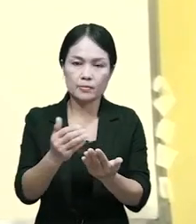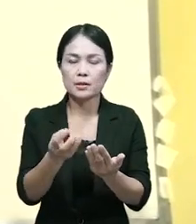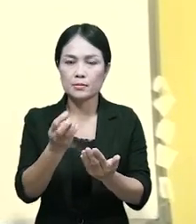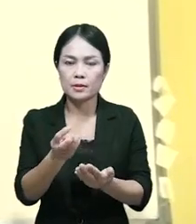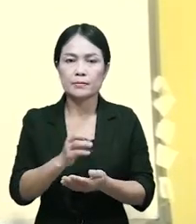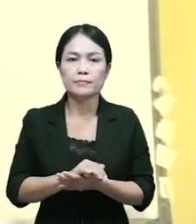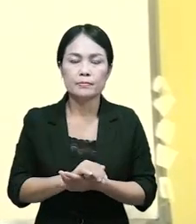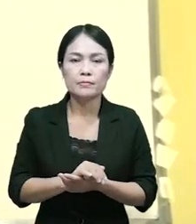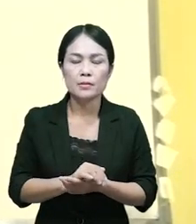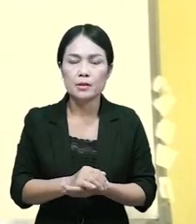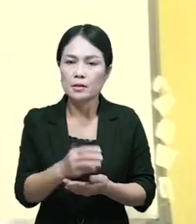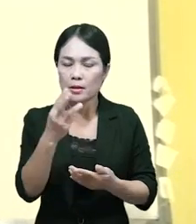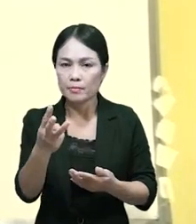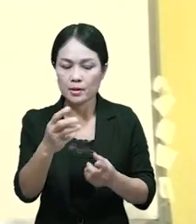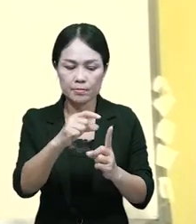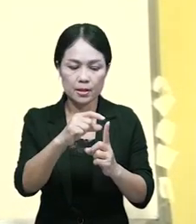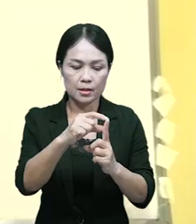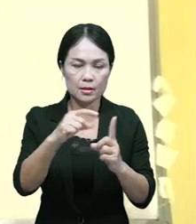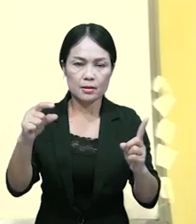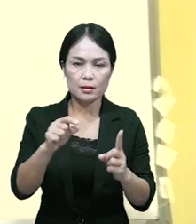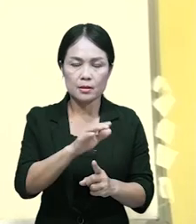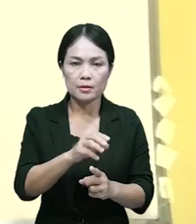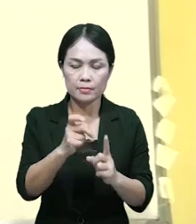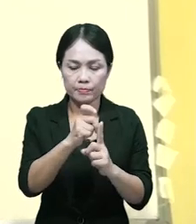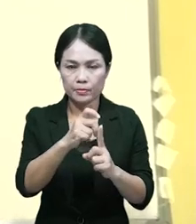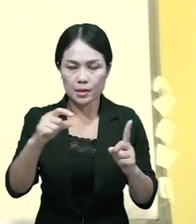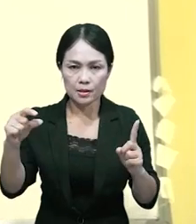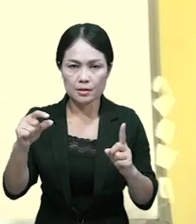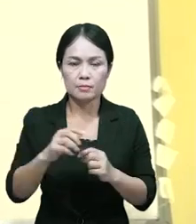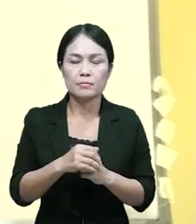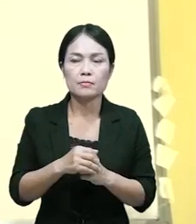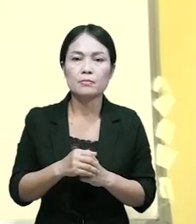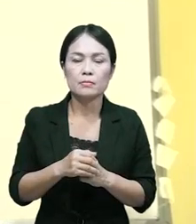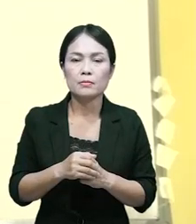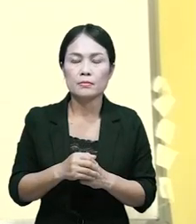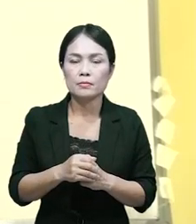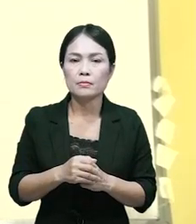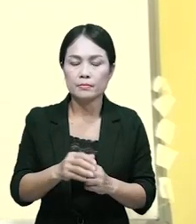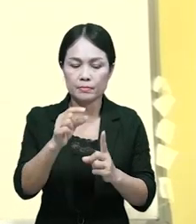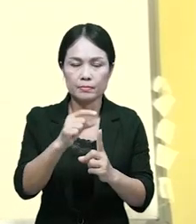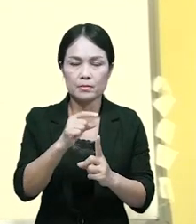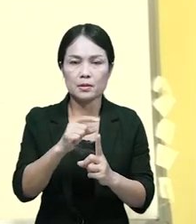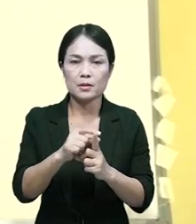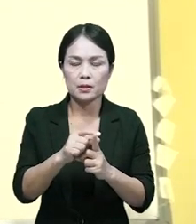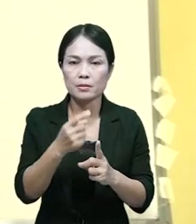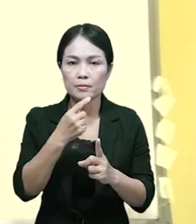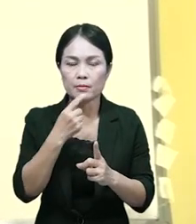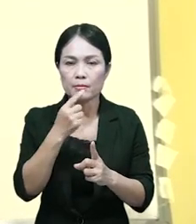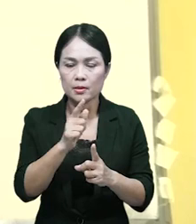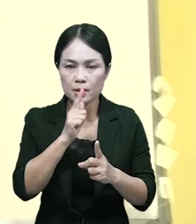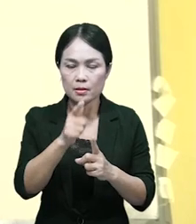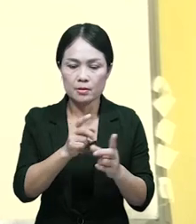ចារយបាន3កិរិយាចុះគុណកិរិយាវិញកូនគឺជាពាក្យដែលបញ្ជាក់លក្ខ